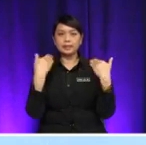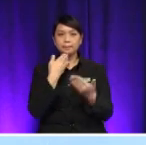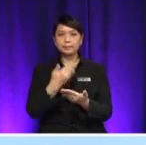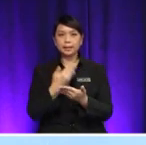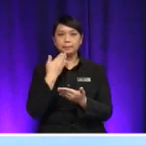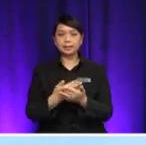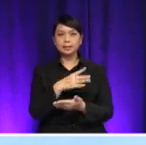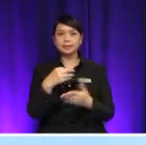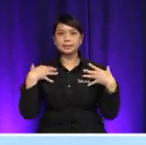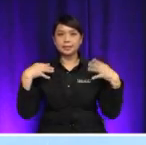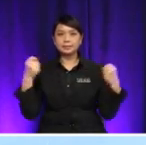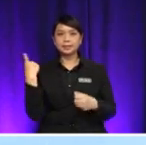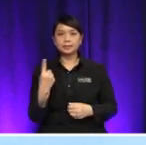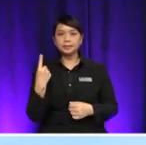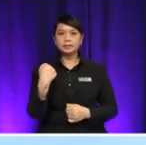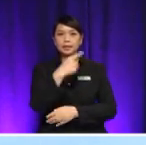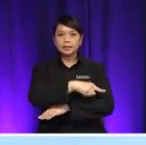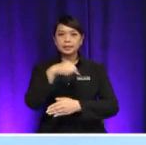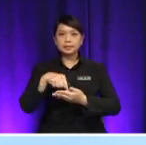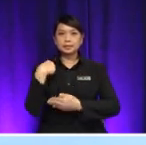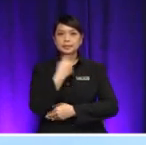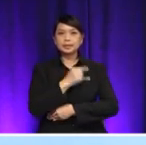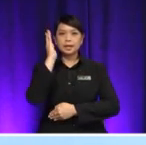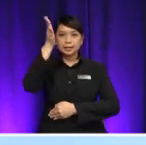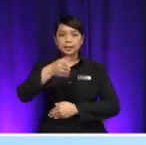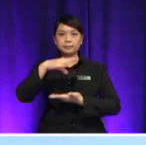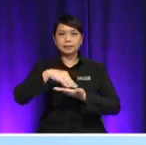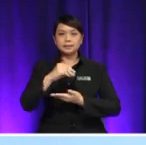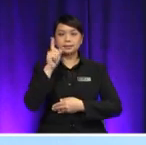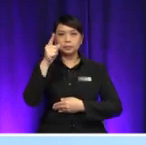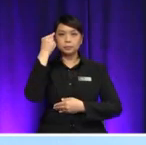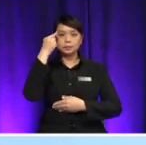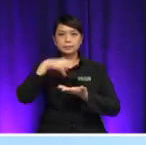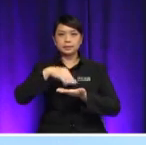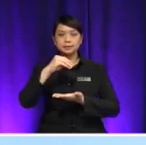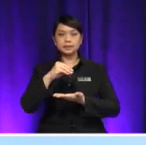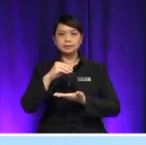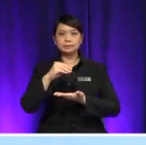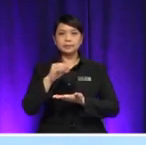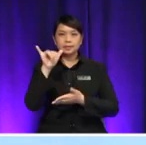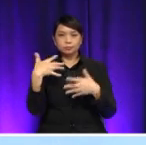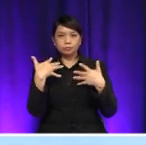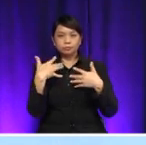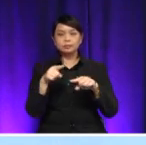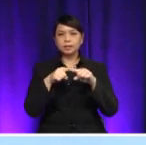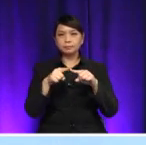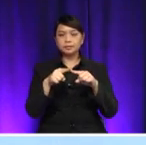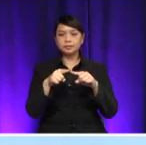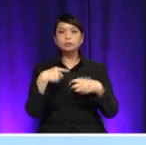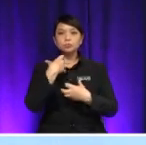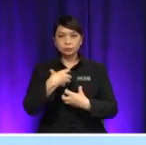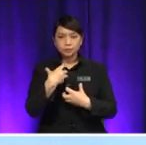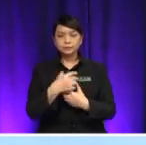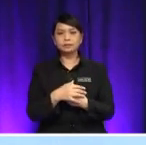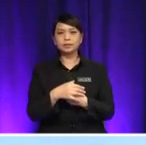hari ini sebenarnya kita akan belajar mengenai satu mata pelajaran jangan dikeruni tetapi sebenarnya menarik yaitu mata pelajaran